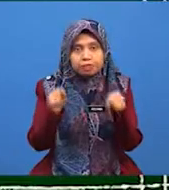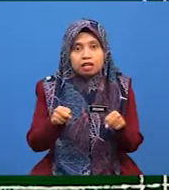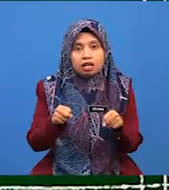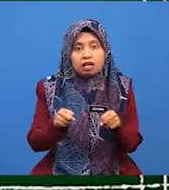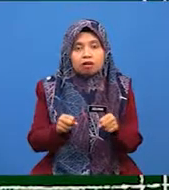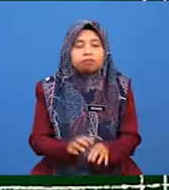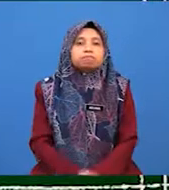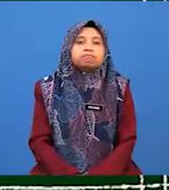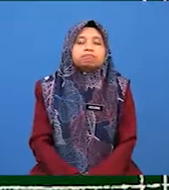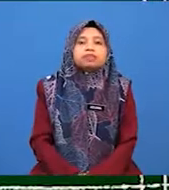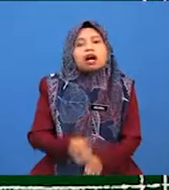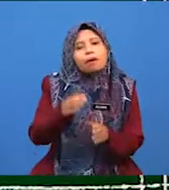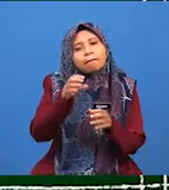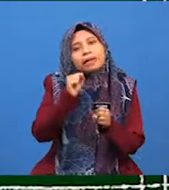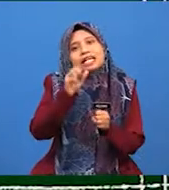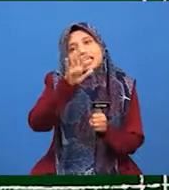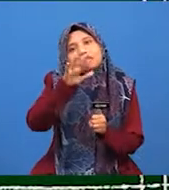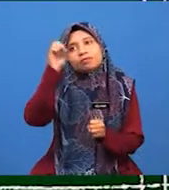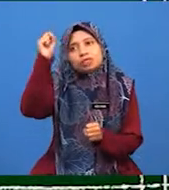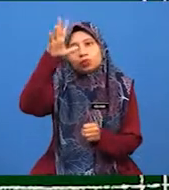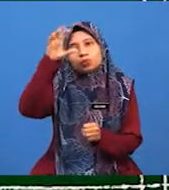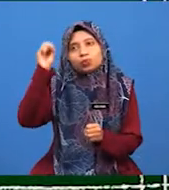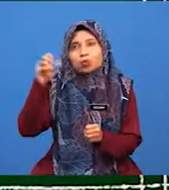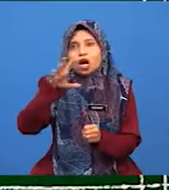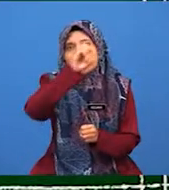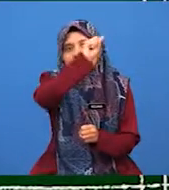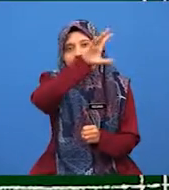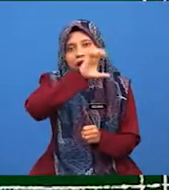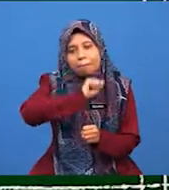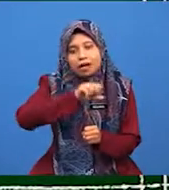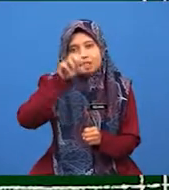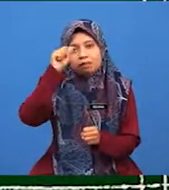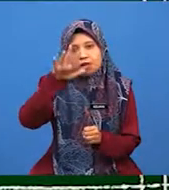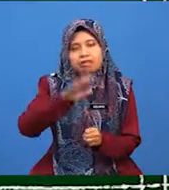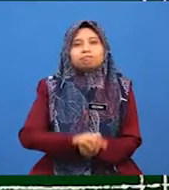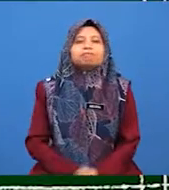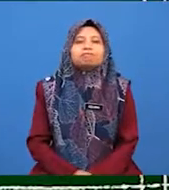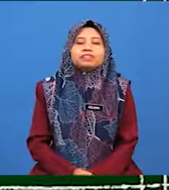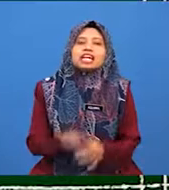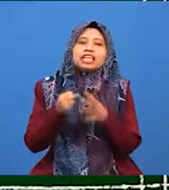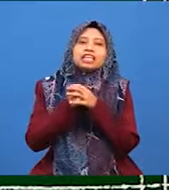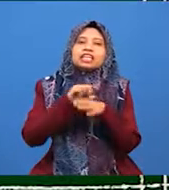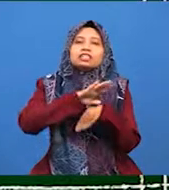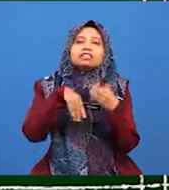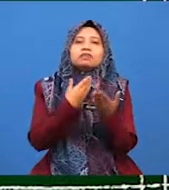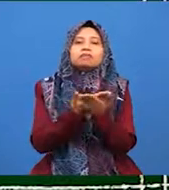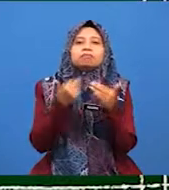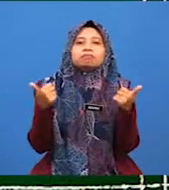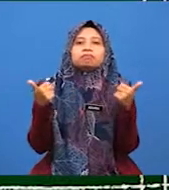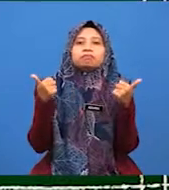Cikgu bagi 5 bintang sebab kamu semua dapat menjawab dengan betul tadi. Tahniah